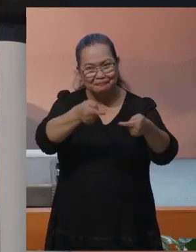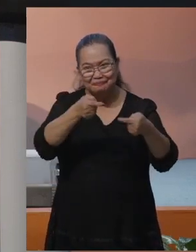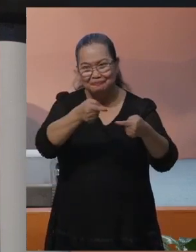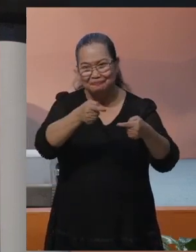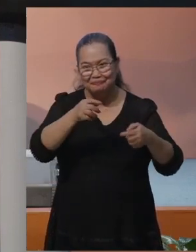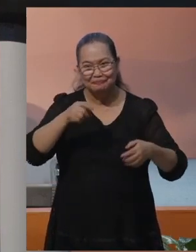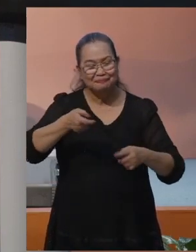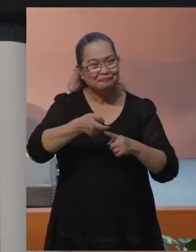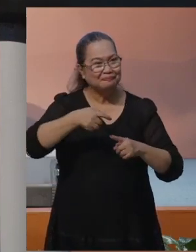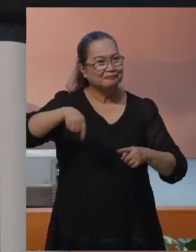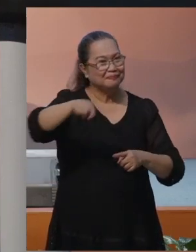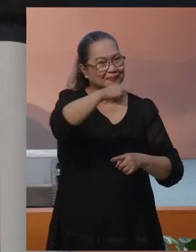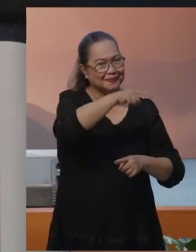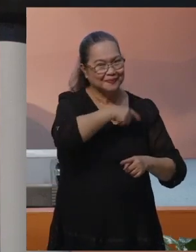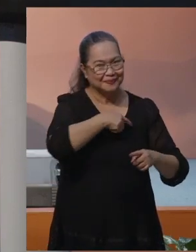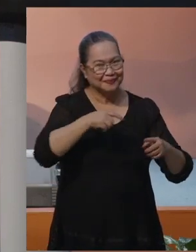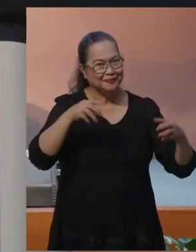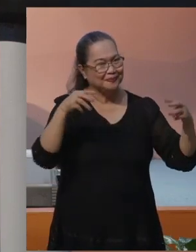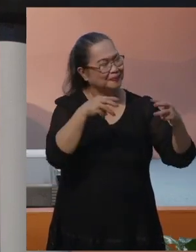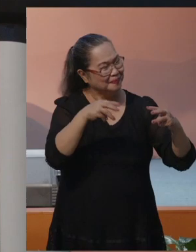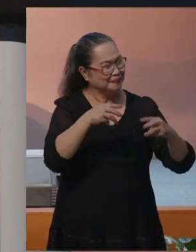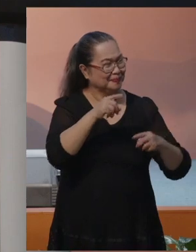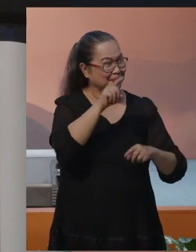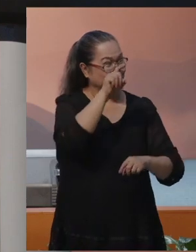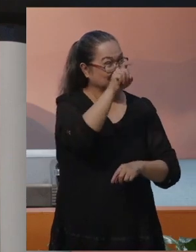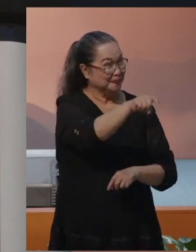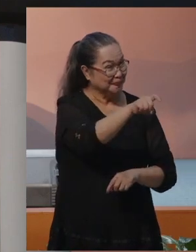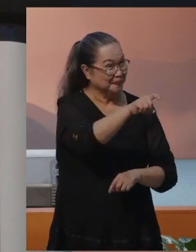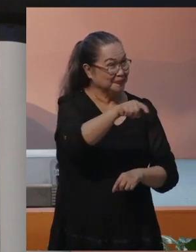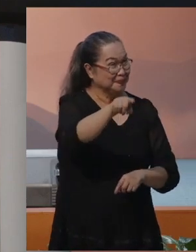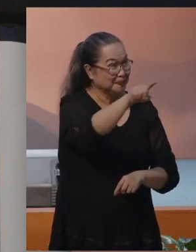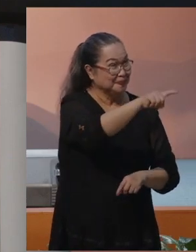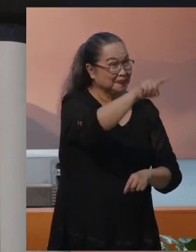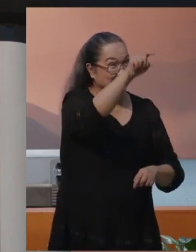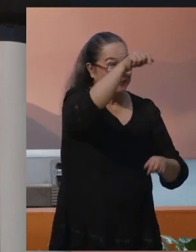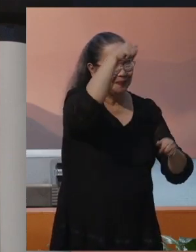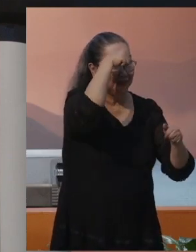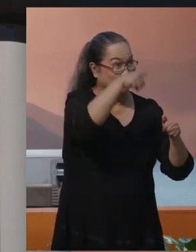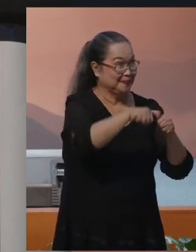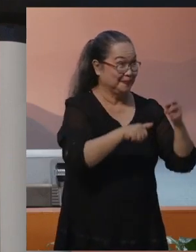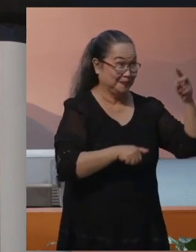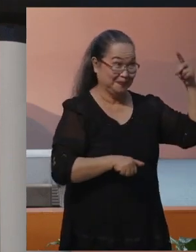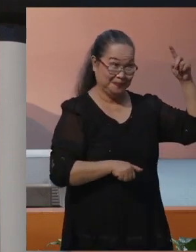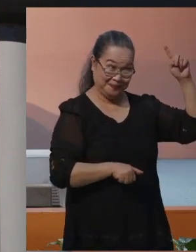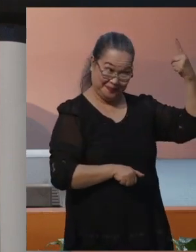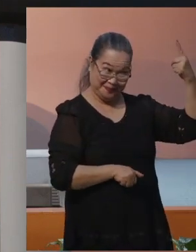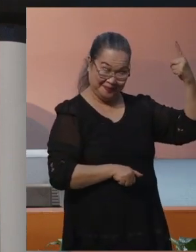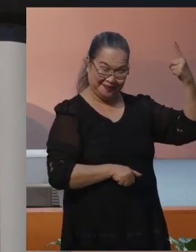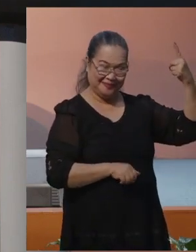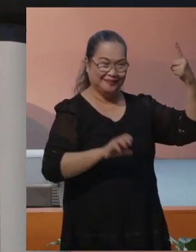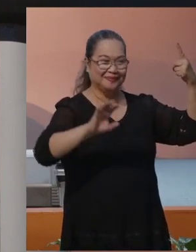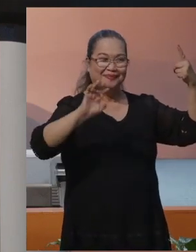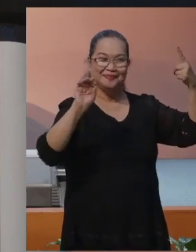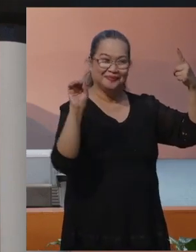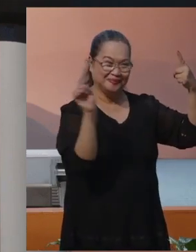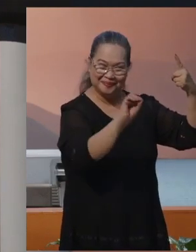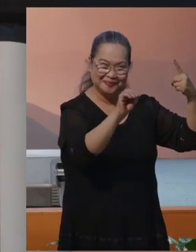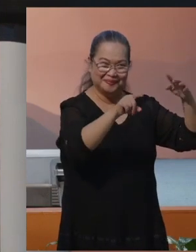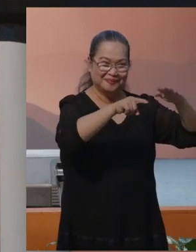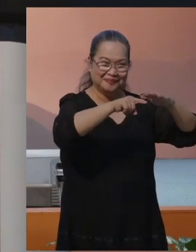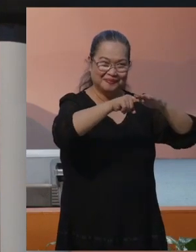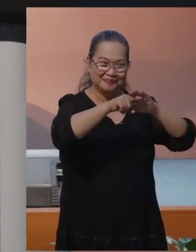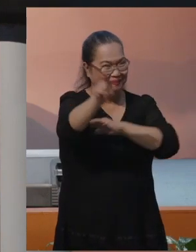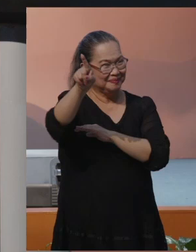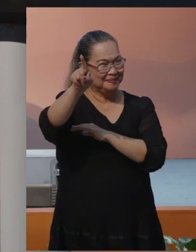ng ating pananampalataya. Ito ang dapat natin alalahanin. Una, walang takas sa hatol